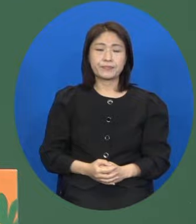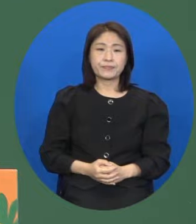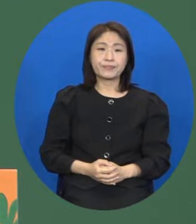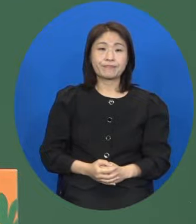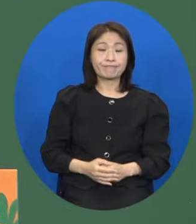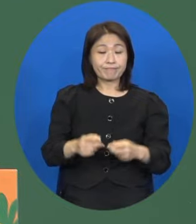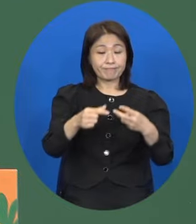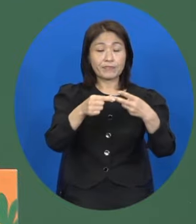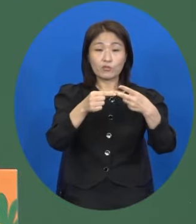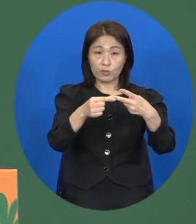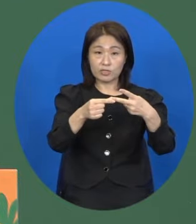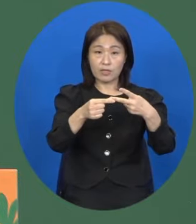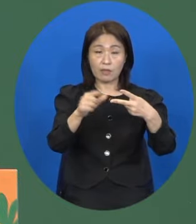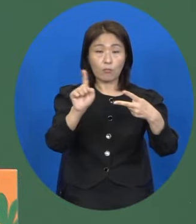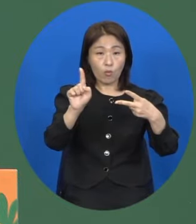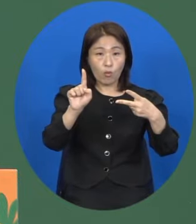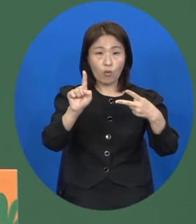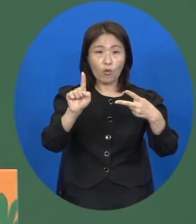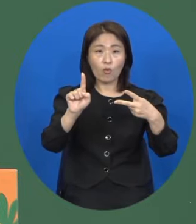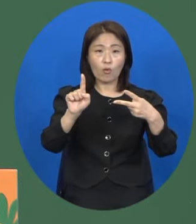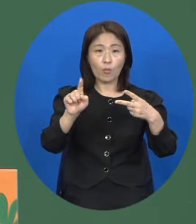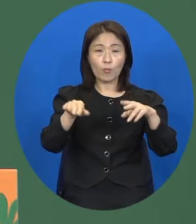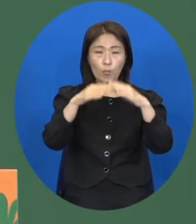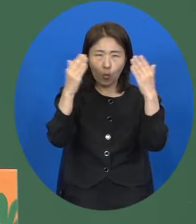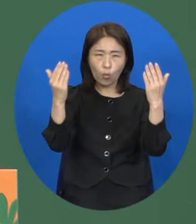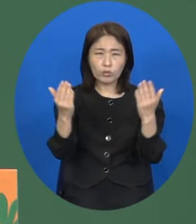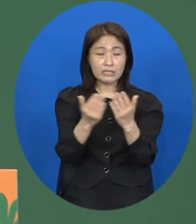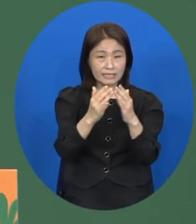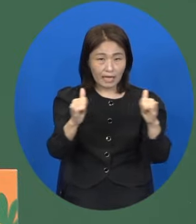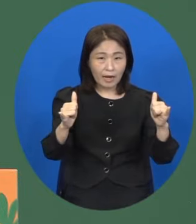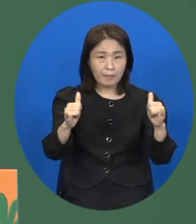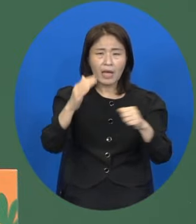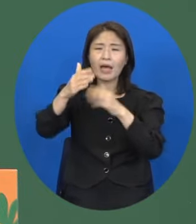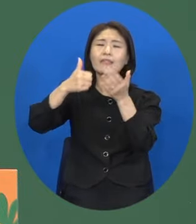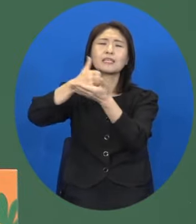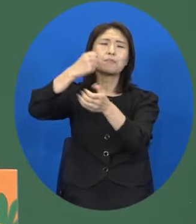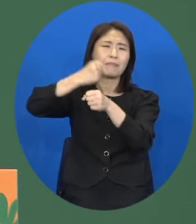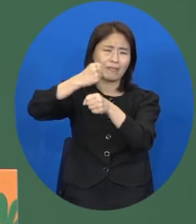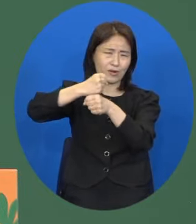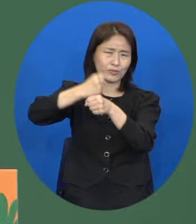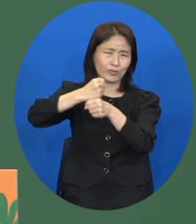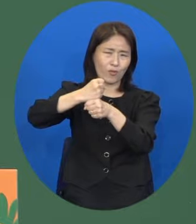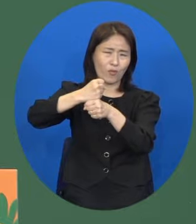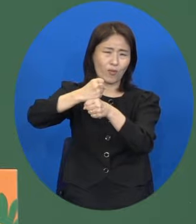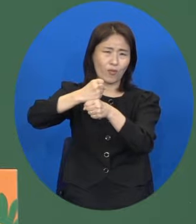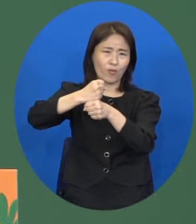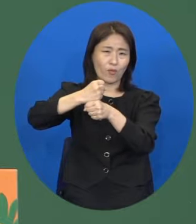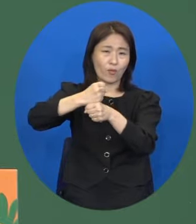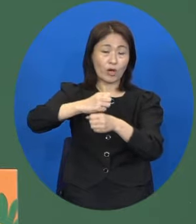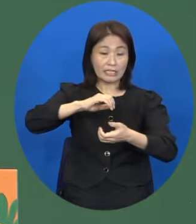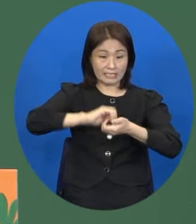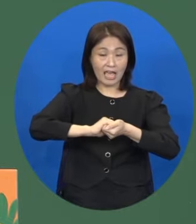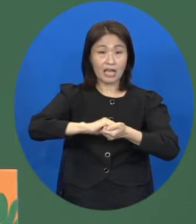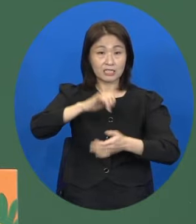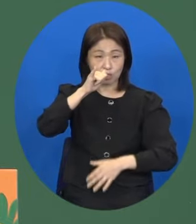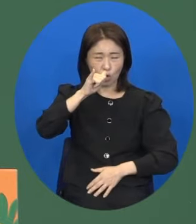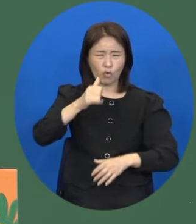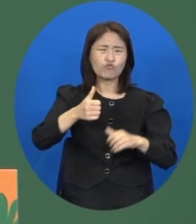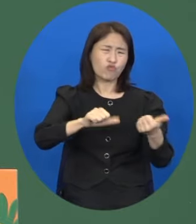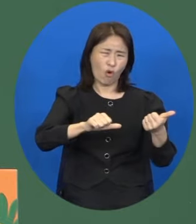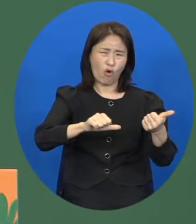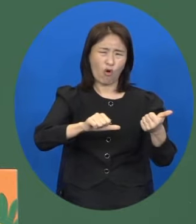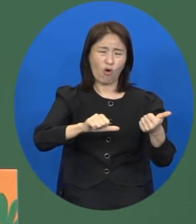두 번째는 우리 모두 다 피조물입니다. 그래서 유한합니다. 그럼에도 불구하고